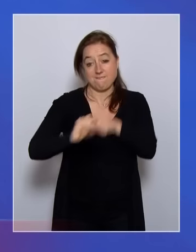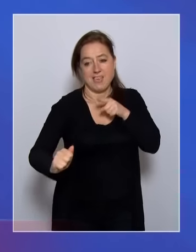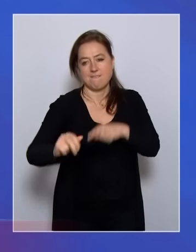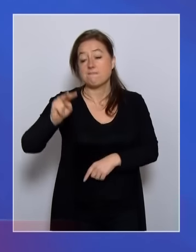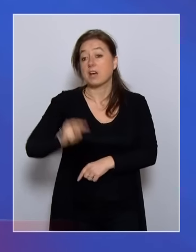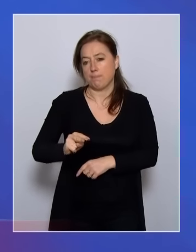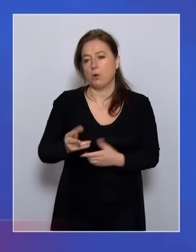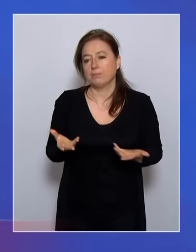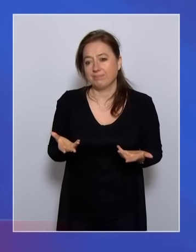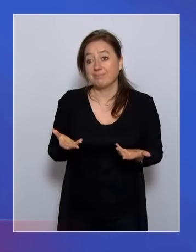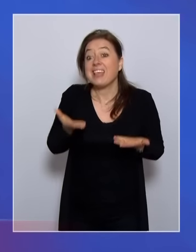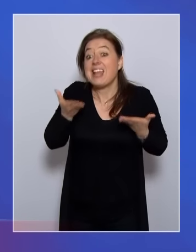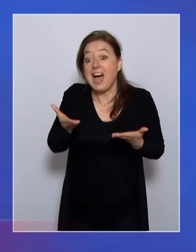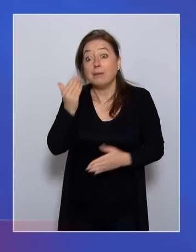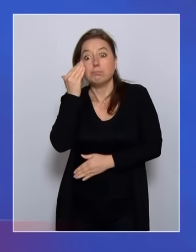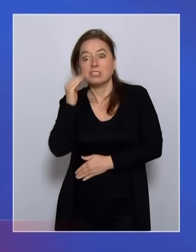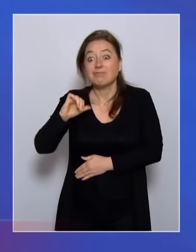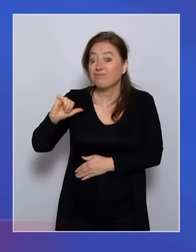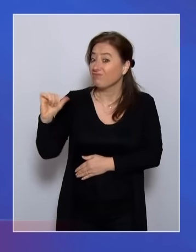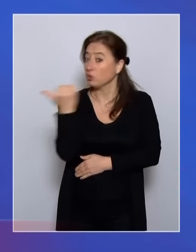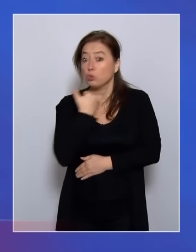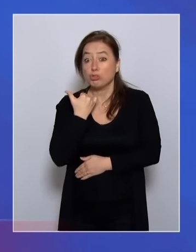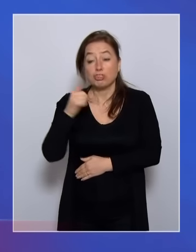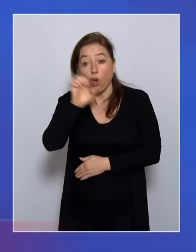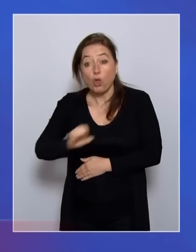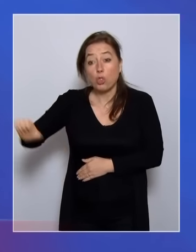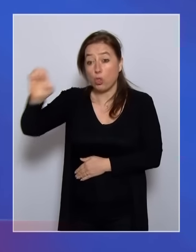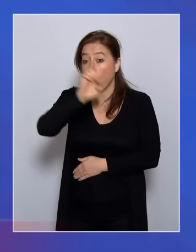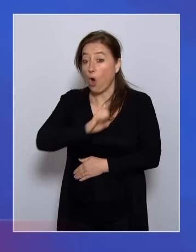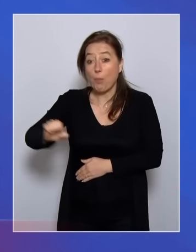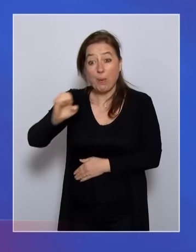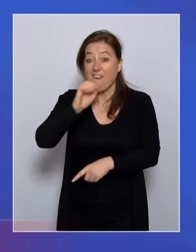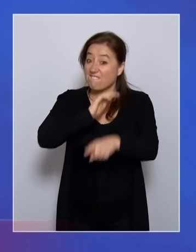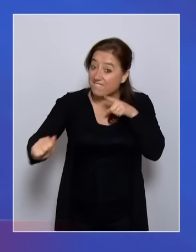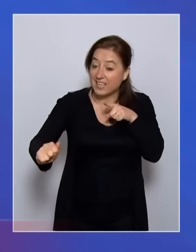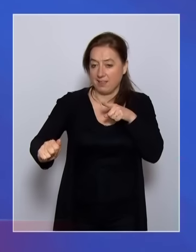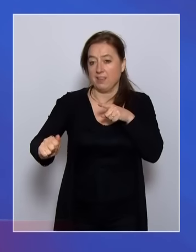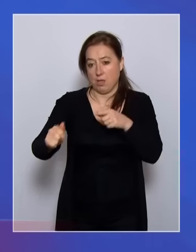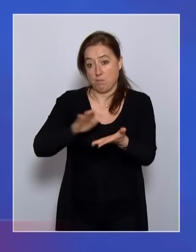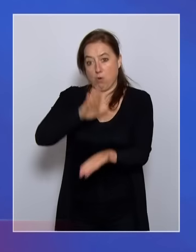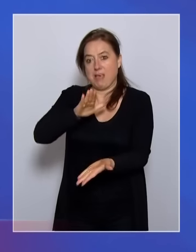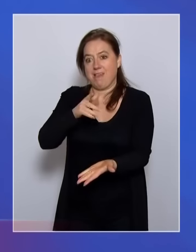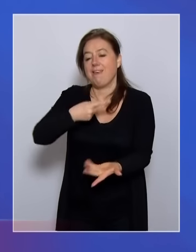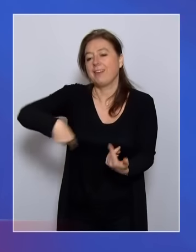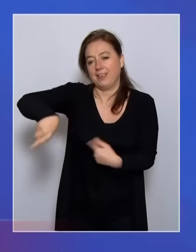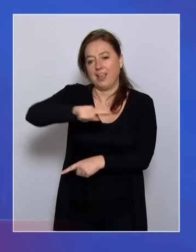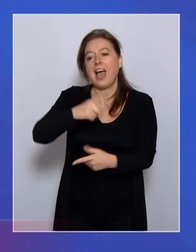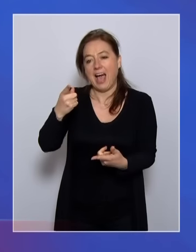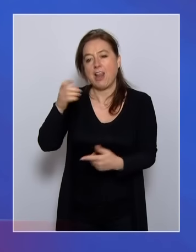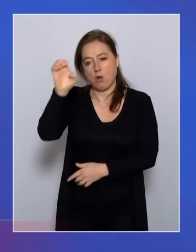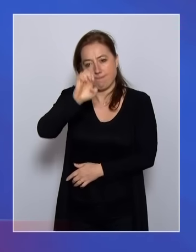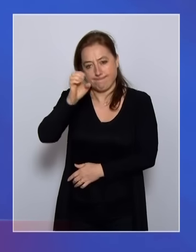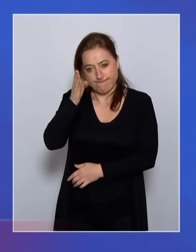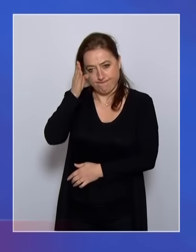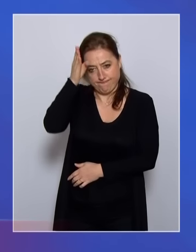nous avons peut-être une chance de connaître l'avenir en tout cas nous nous serons battus pour choisir le